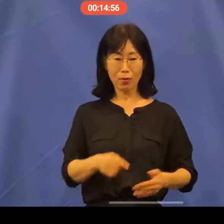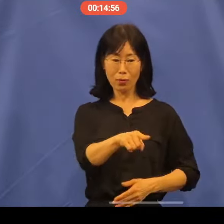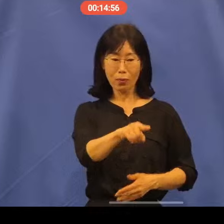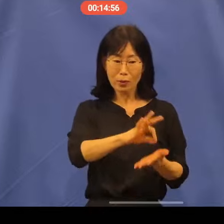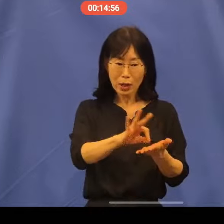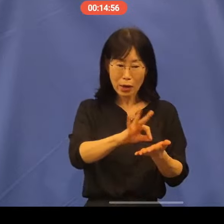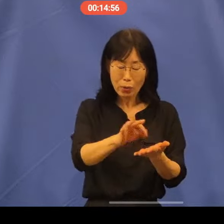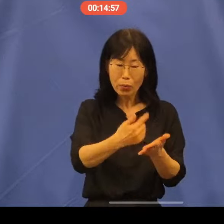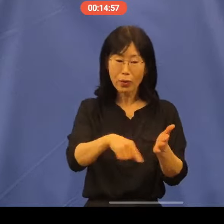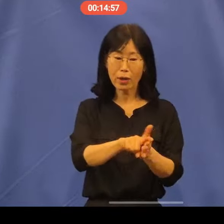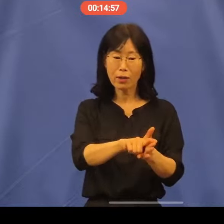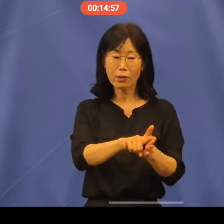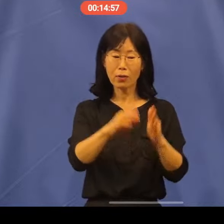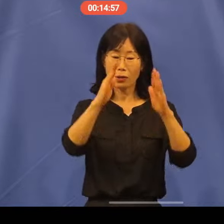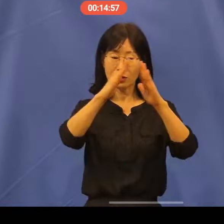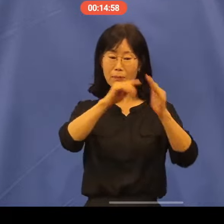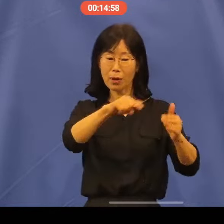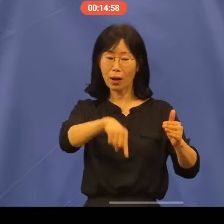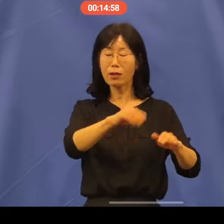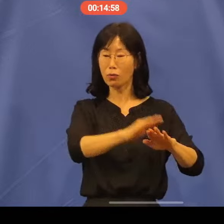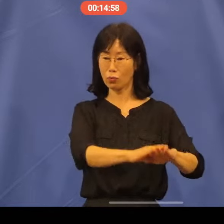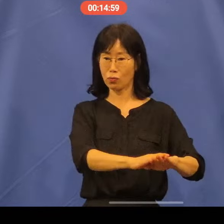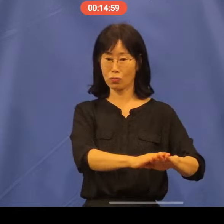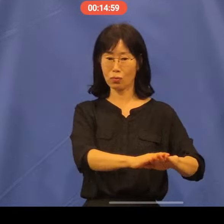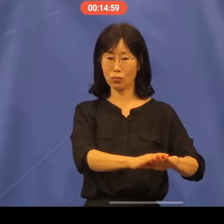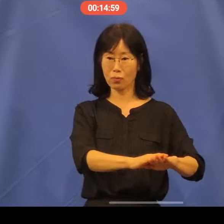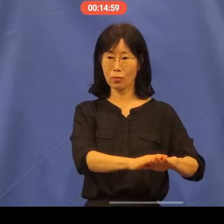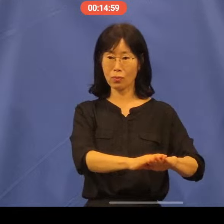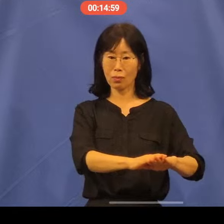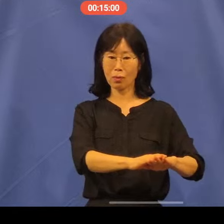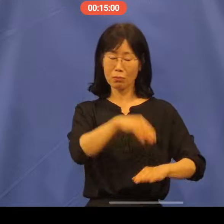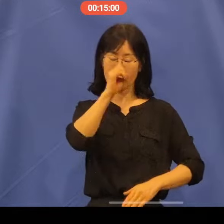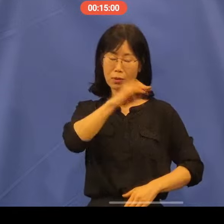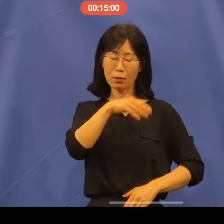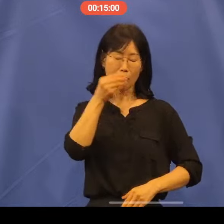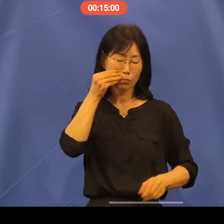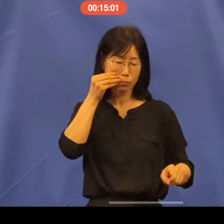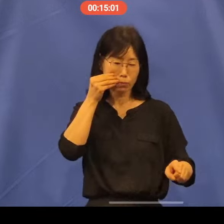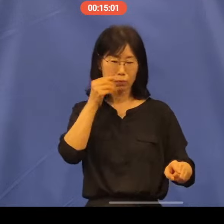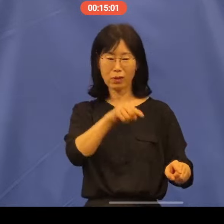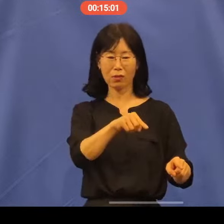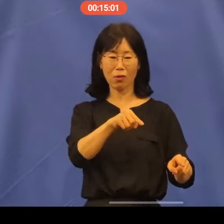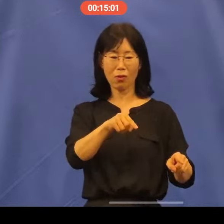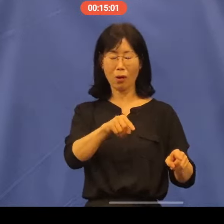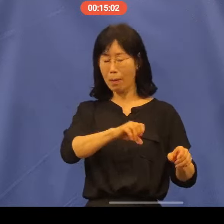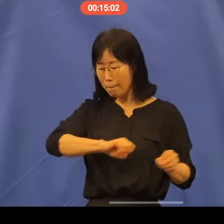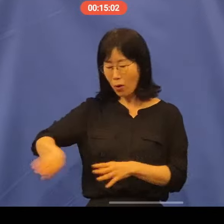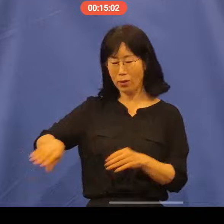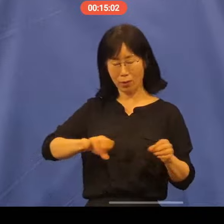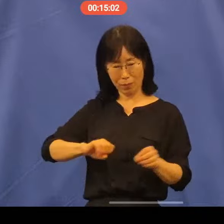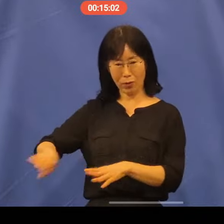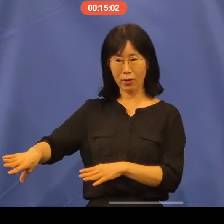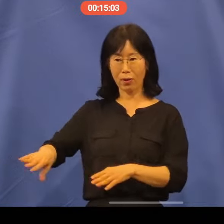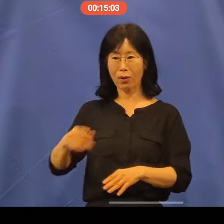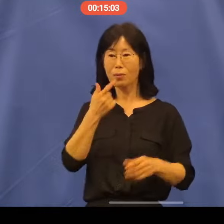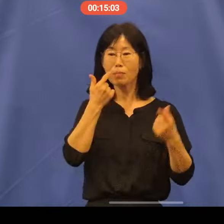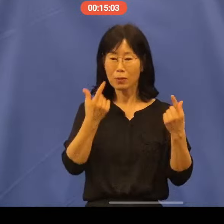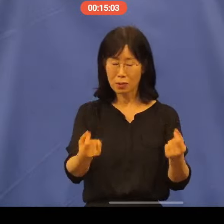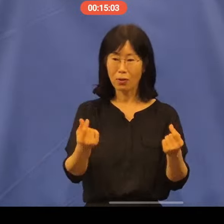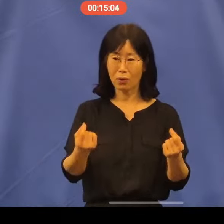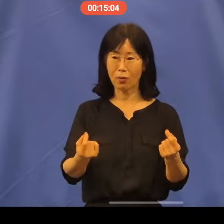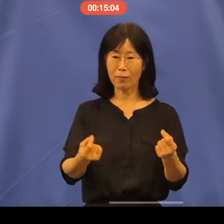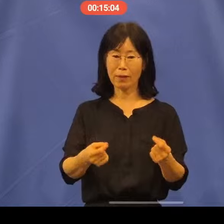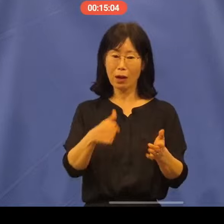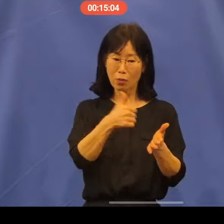왜 집안에 둬요? 벌레 들고 막 그냥 바퀴벌레 오고 그러는데, 여러분, 무엇이든지 목적이 부여될 때